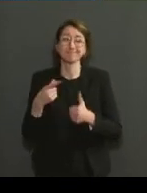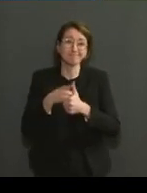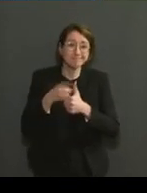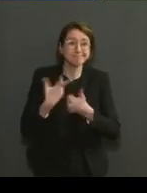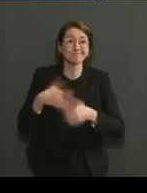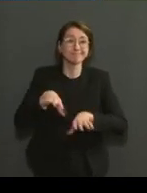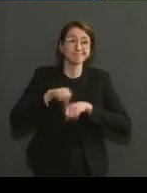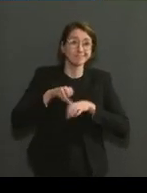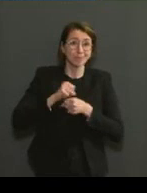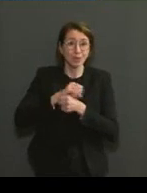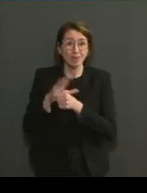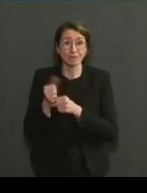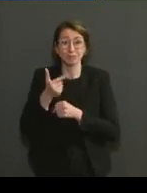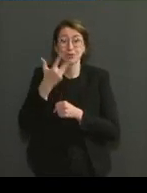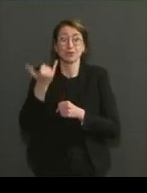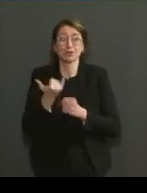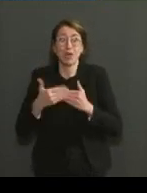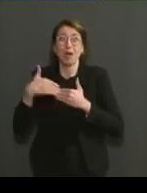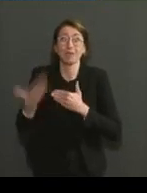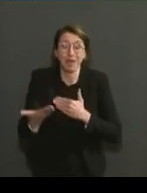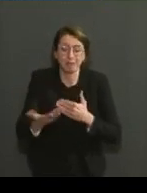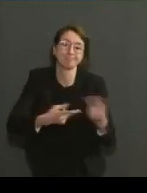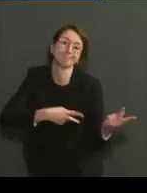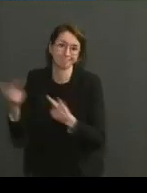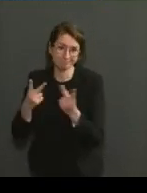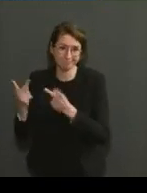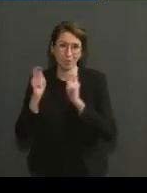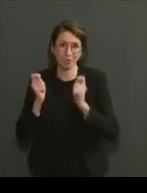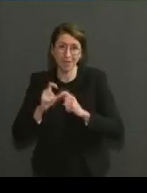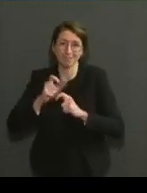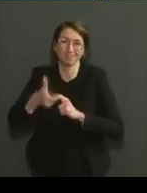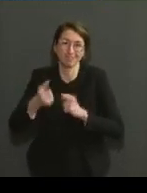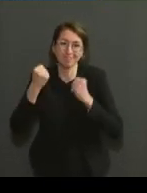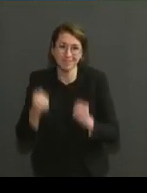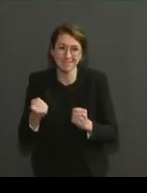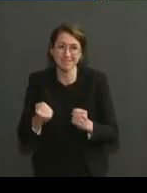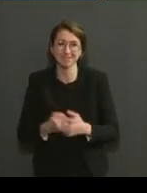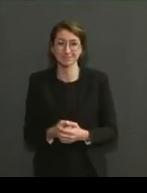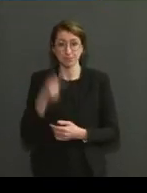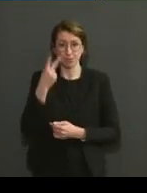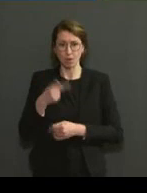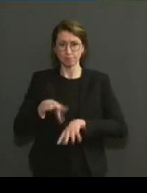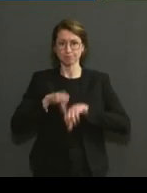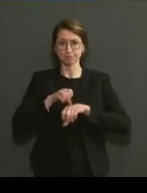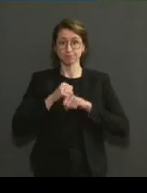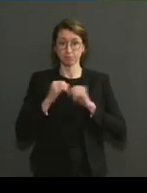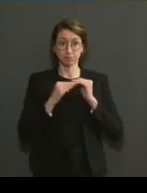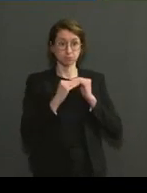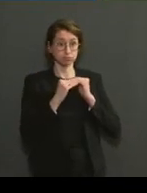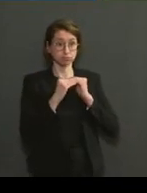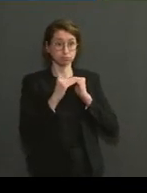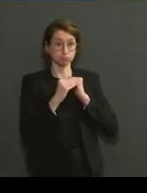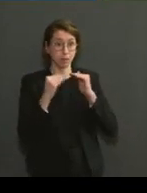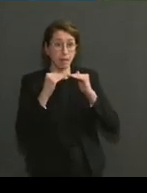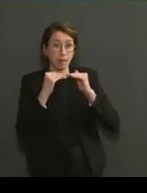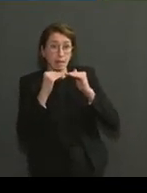quelques jours. Or, on a vu que les infections ne diminuent plus que peu ou pas du tout et que dans certaines provinces,